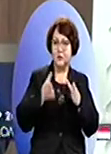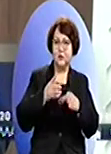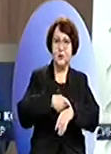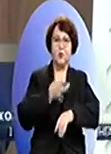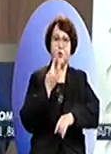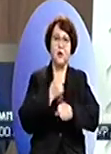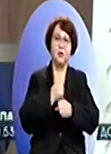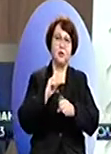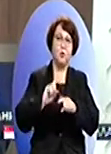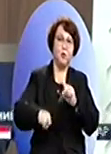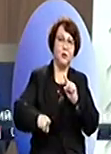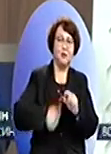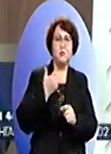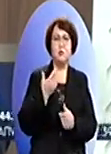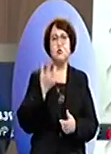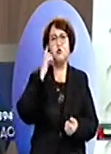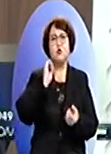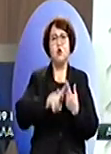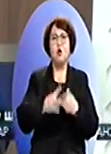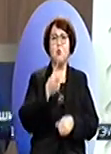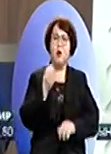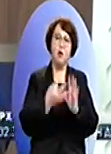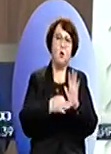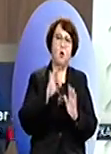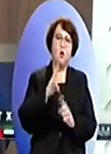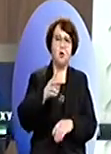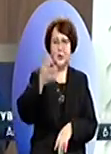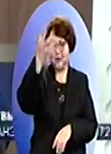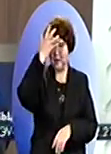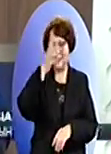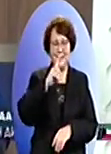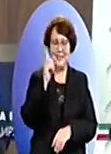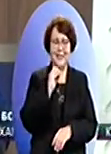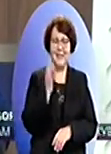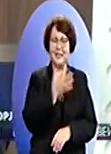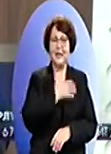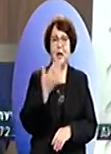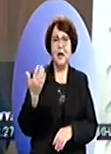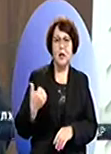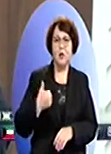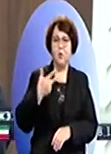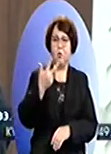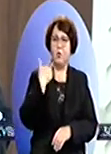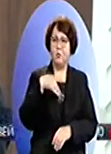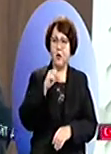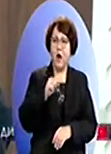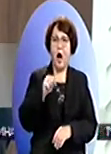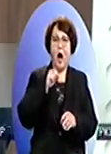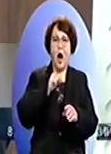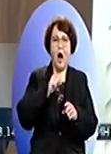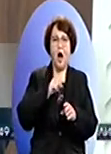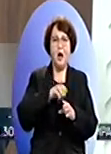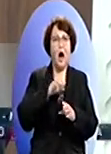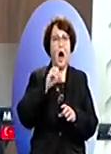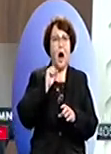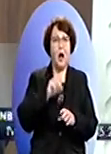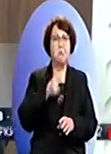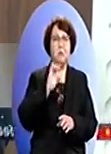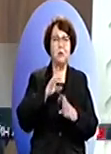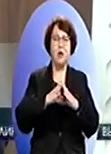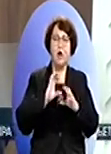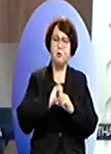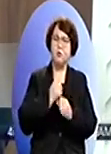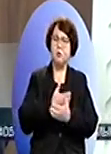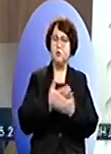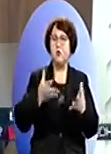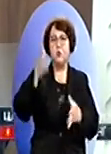эрчим зүйс цогцолгоор 2018 онд засаг даргын 3 удаагийн албан даалгавар гаргаж ажилласан. Нэгдүгээр албан даалгавар нь боловсролын